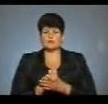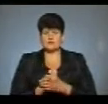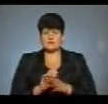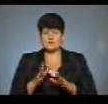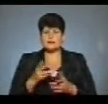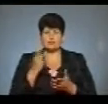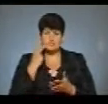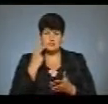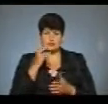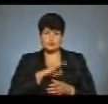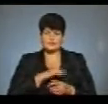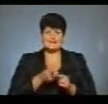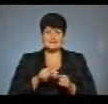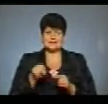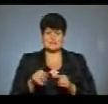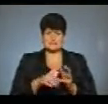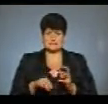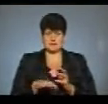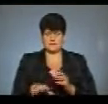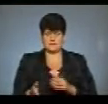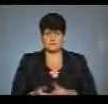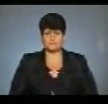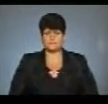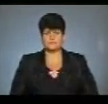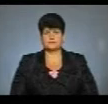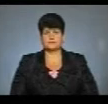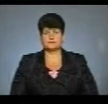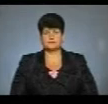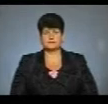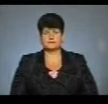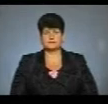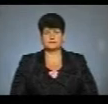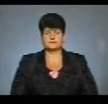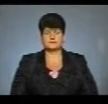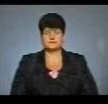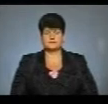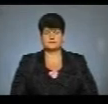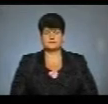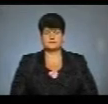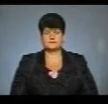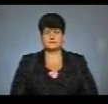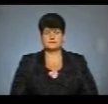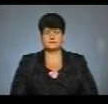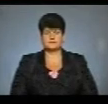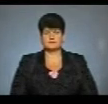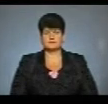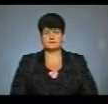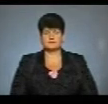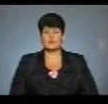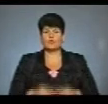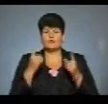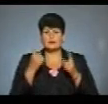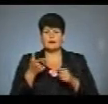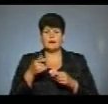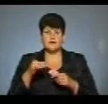постійним користувачем цих земельних ділянок. Богдан Боденчук, Оксана Галіяш. Новини на Суспільному. Тернопіль. У Великих